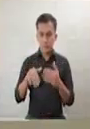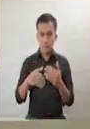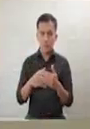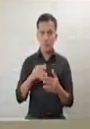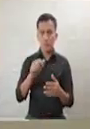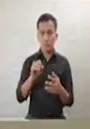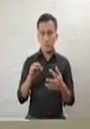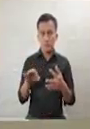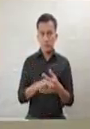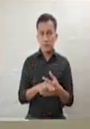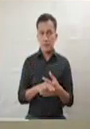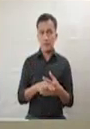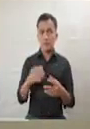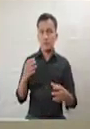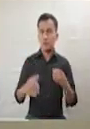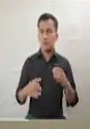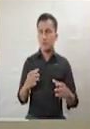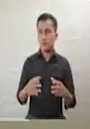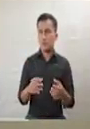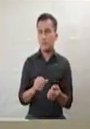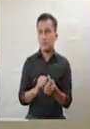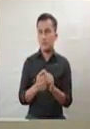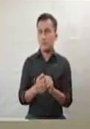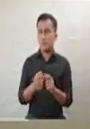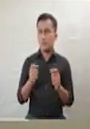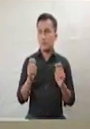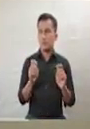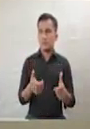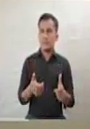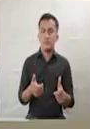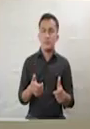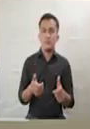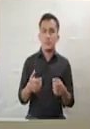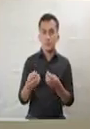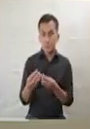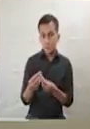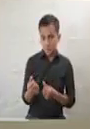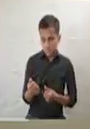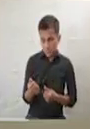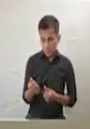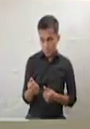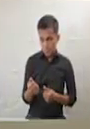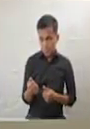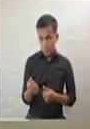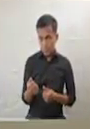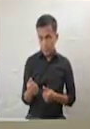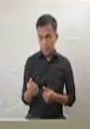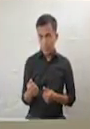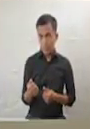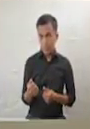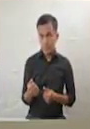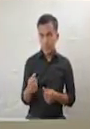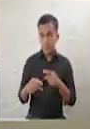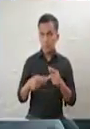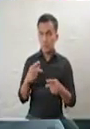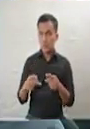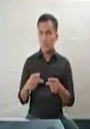filed in the courts will be promptly resolved, and then people will